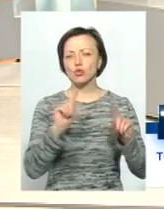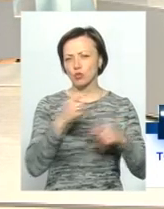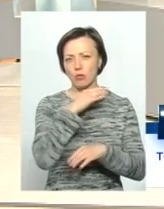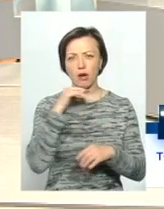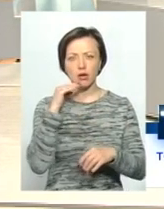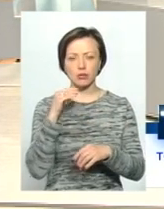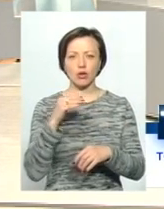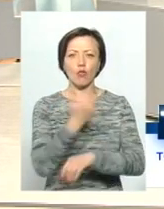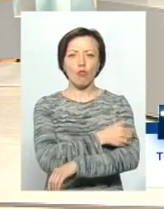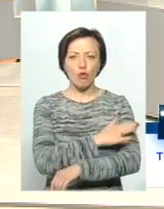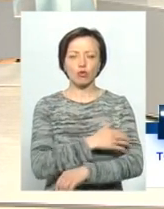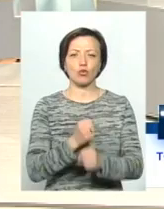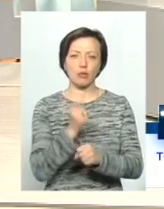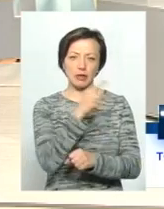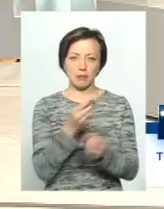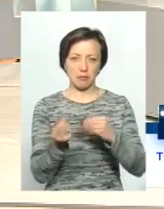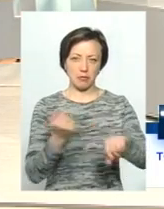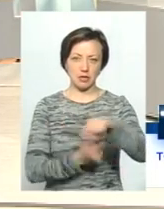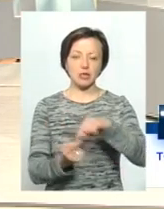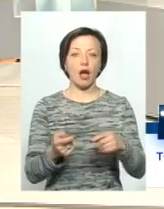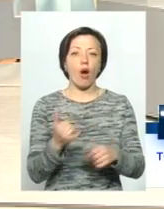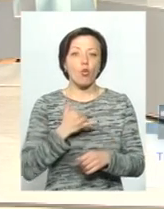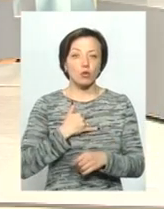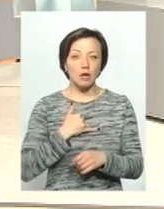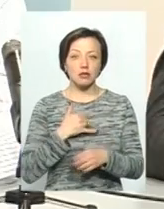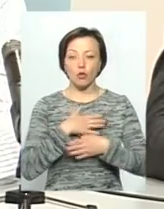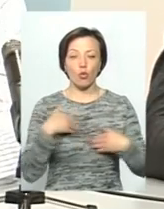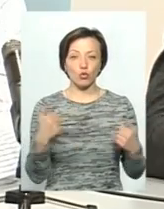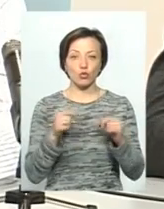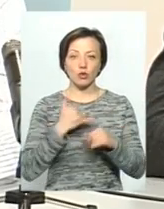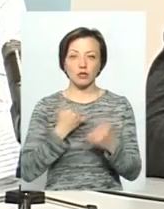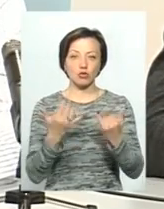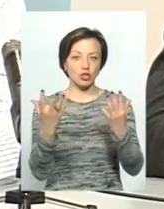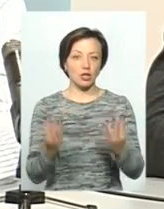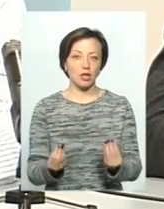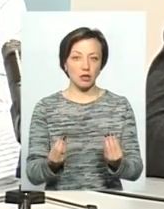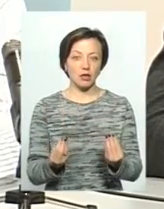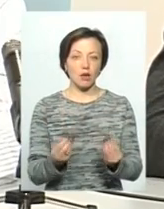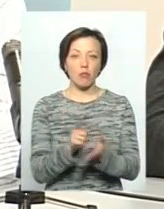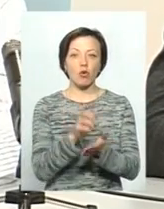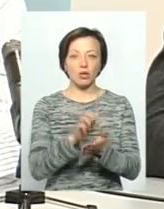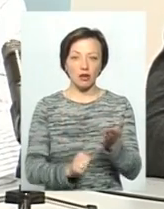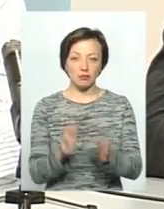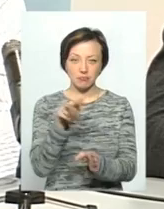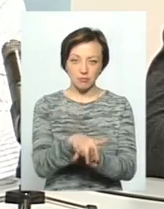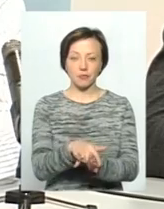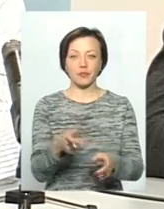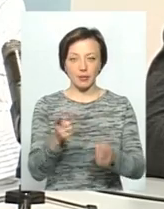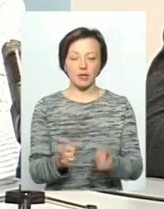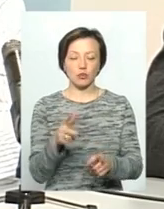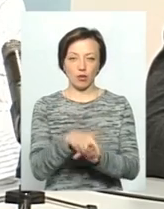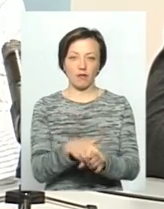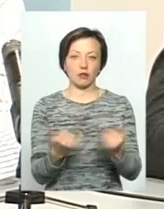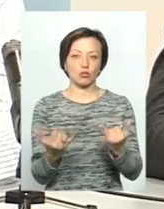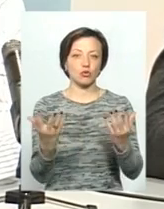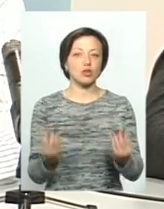багато, дуже Польщу і роблять там бізнес. А у нас не хочуть, тому що у нас на сьогоднішній день податки давлять, ну дійсно вони давлять на